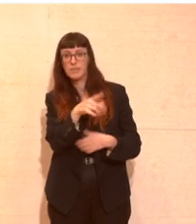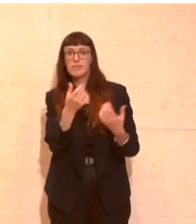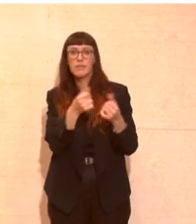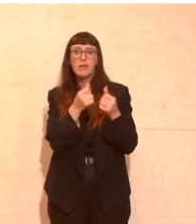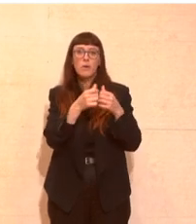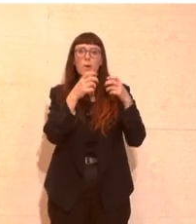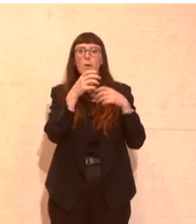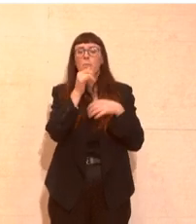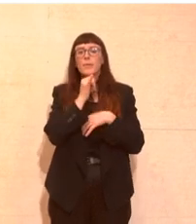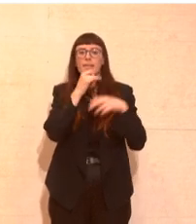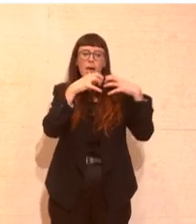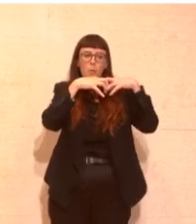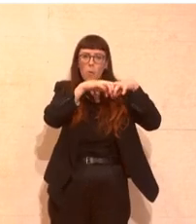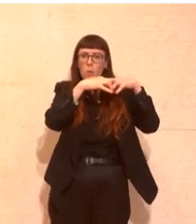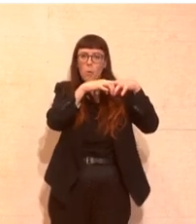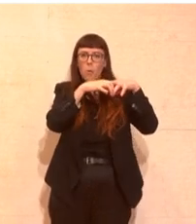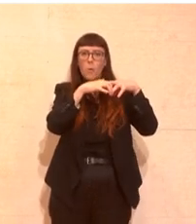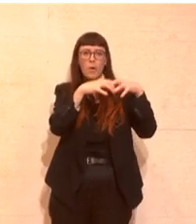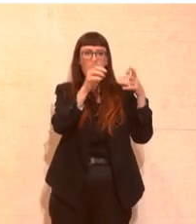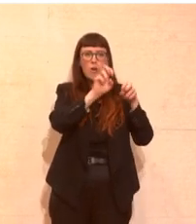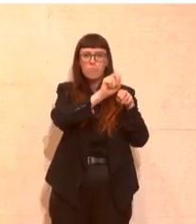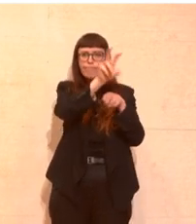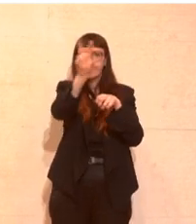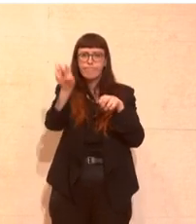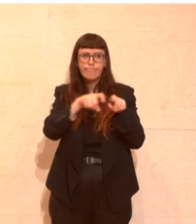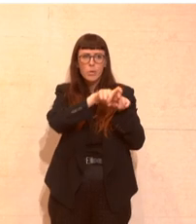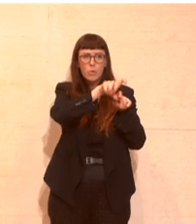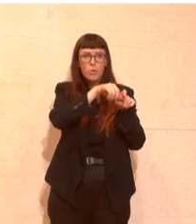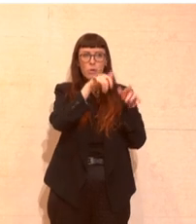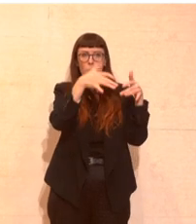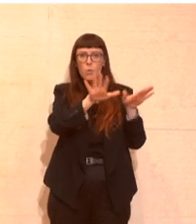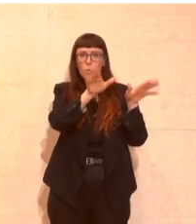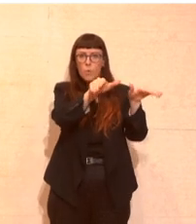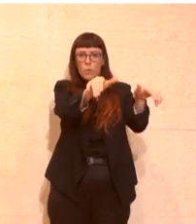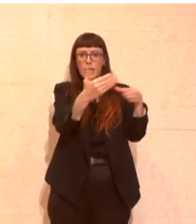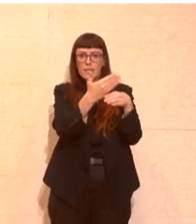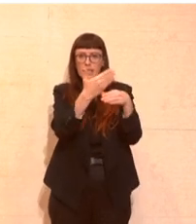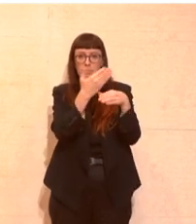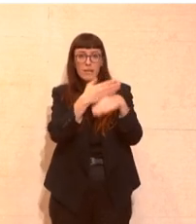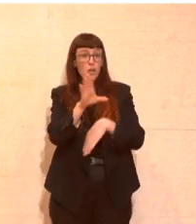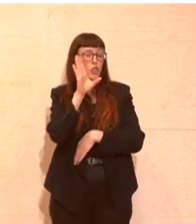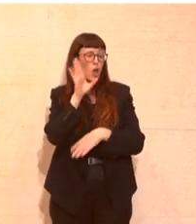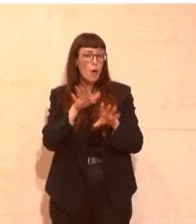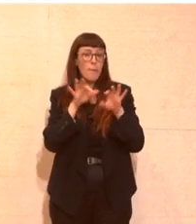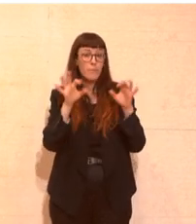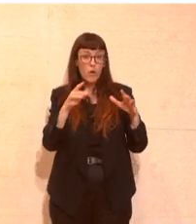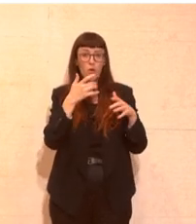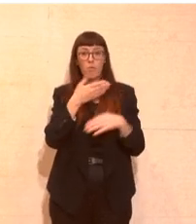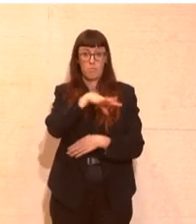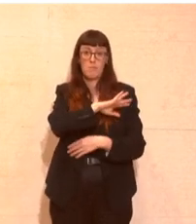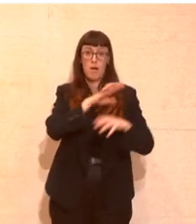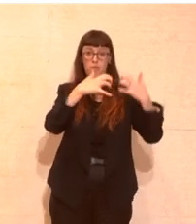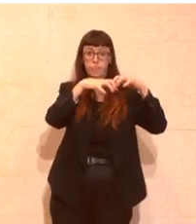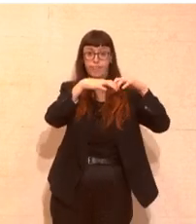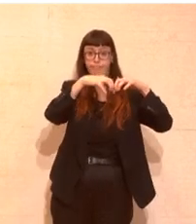leur migration. Et ces oiseaux dorment pendant qu'ils volent, encore une fois, un hémisphère cérébral à la fois. Et ils se permettent de dormir lorsque